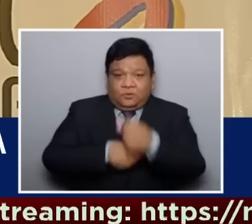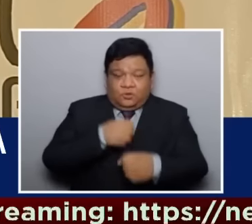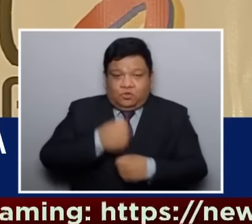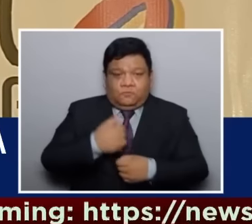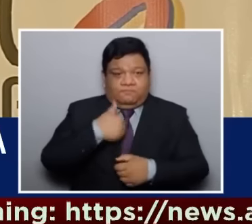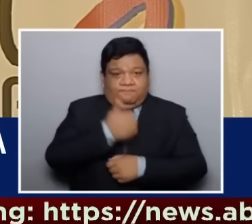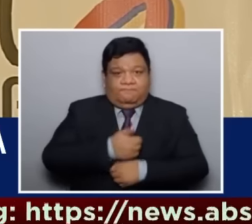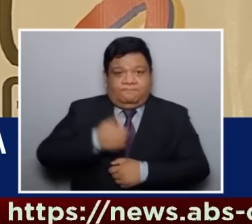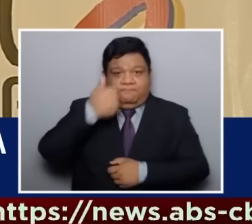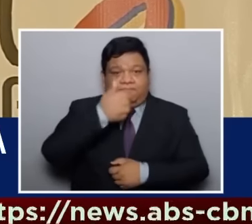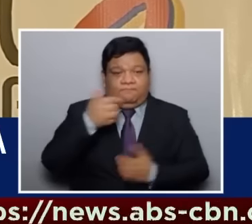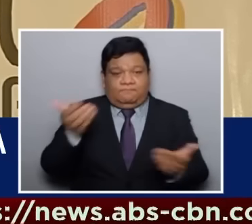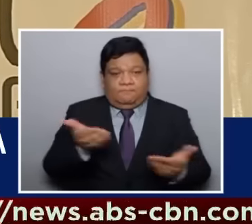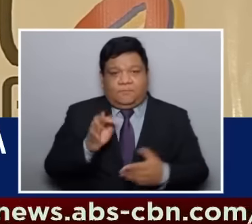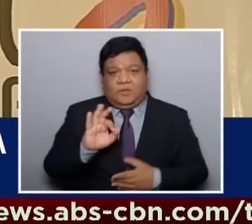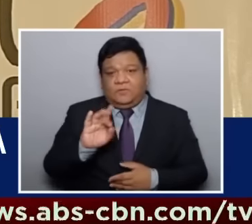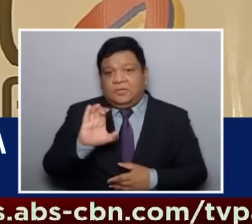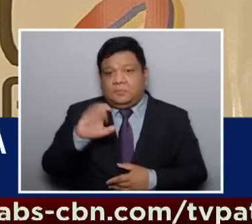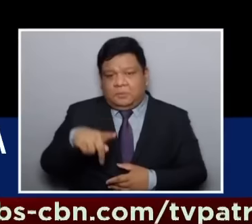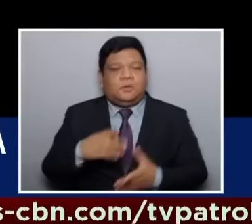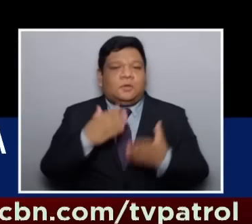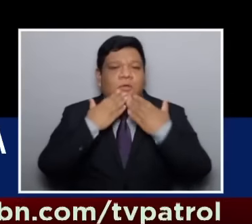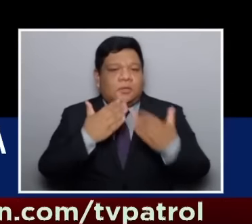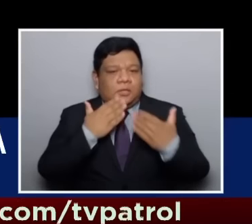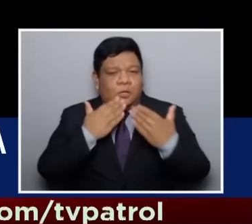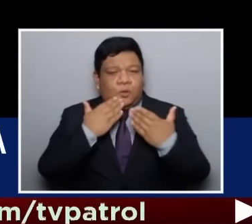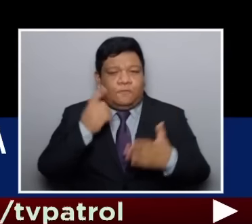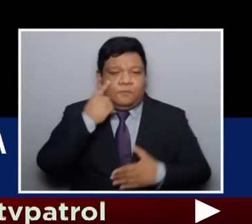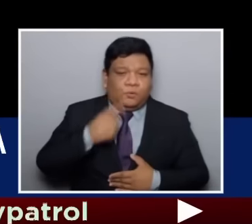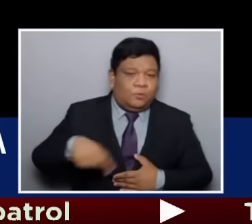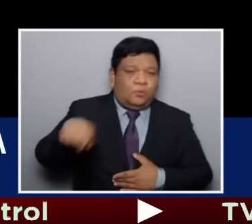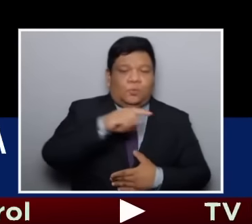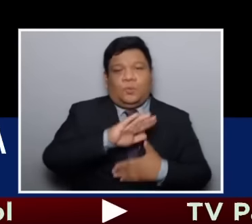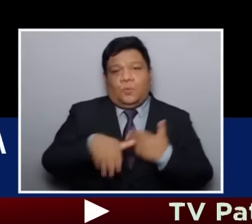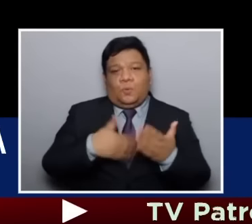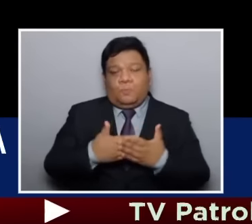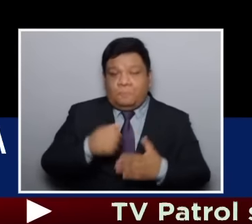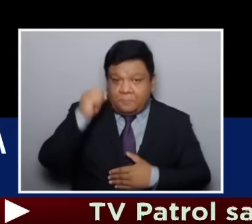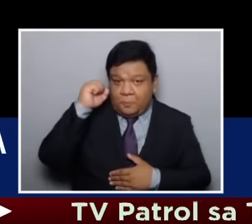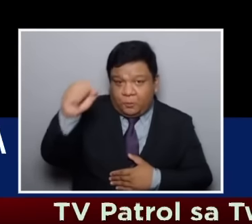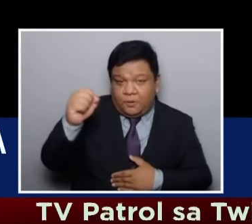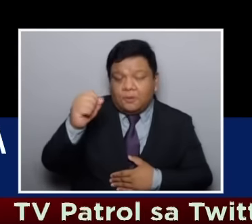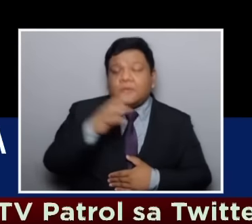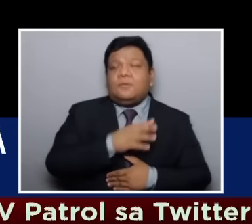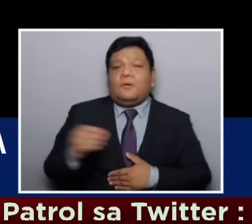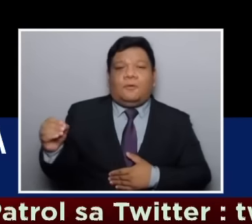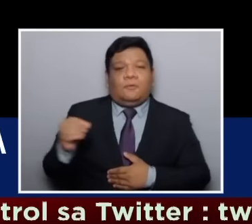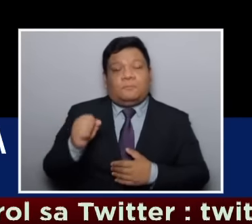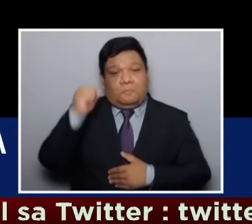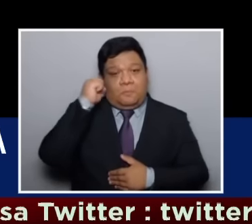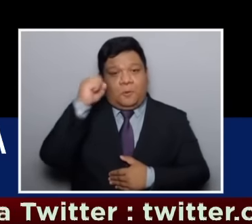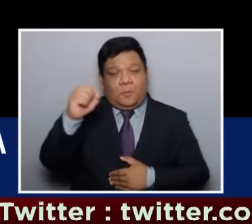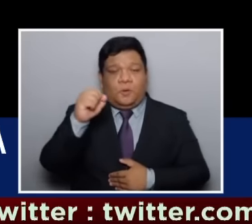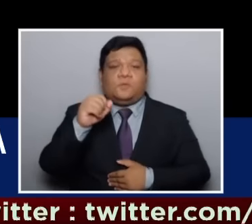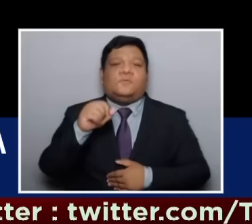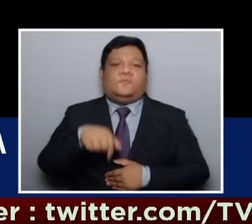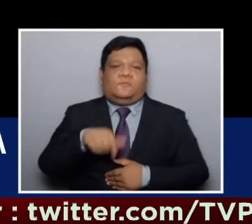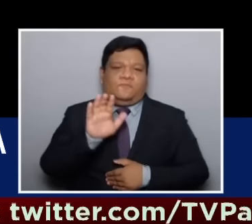panunungkulan. Maraming salamat po sa inyong lahat. Mabuhay po kayong lahat. At mabuhay ang pelikulang